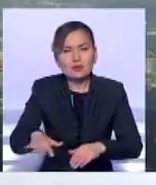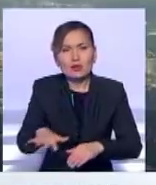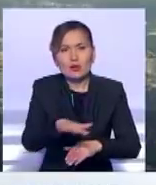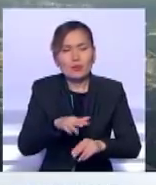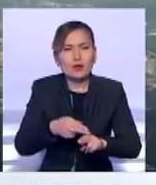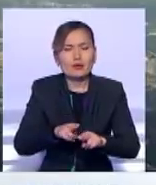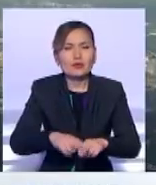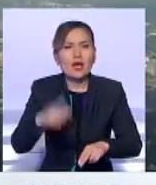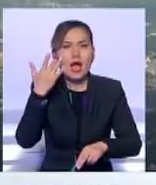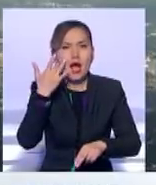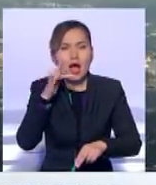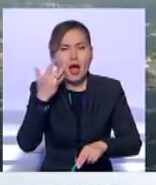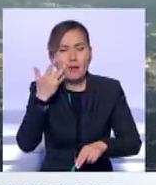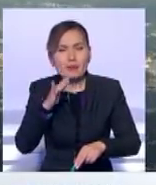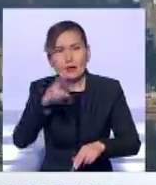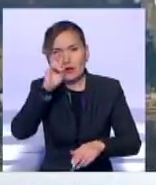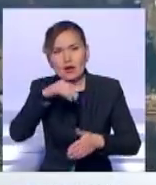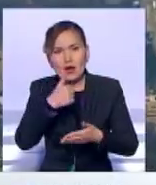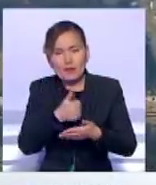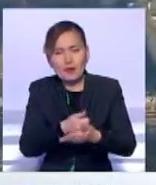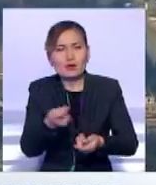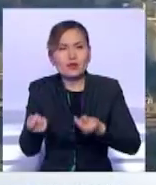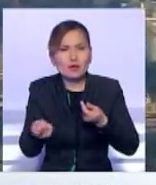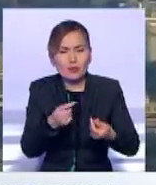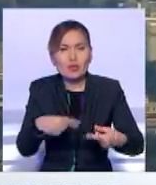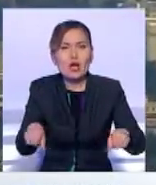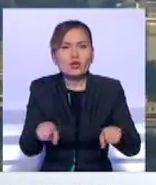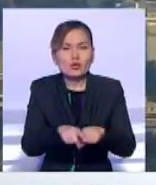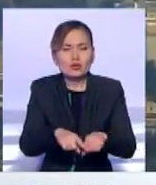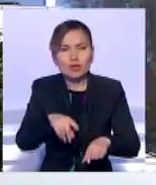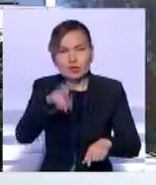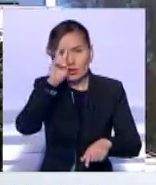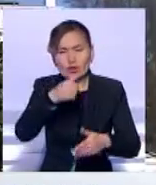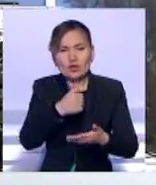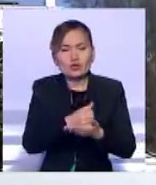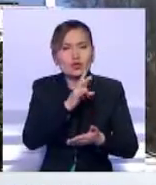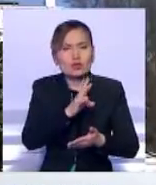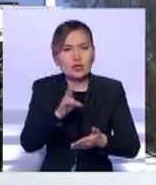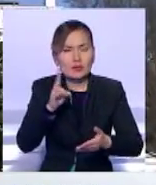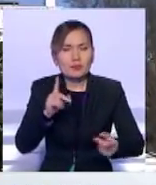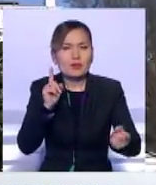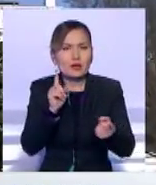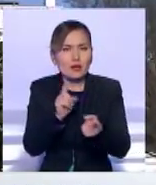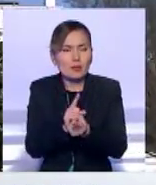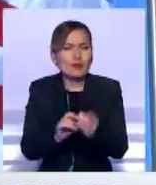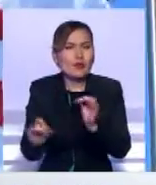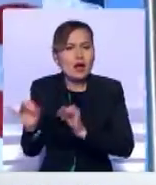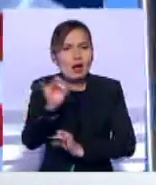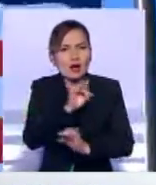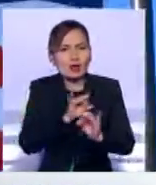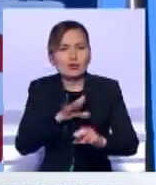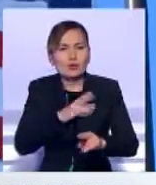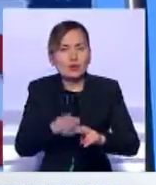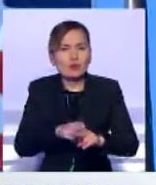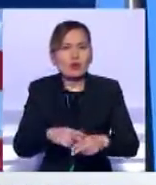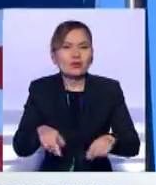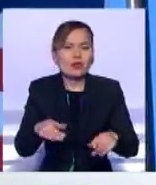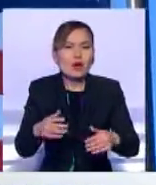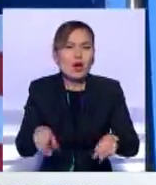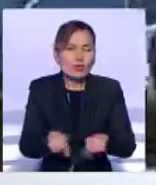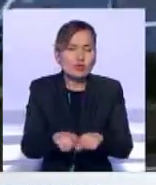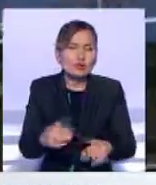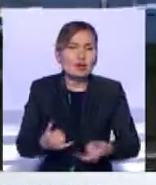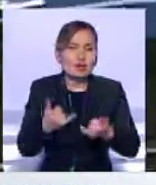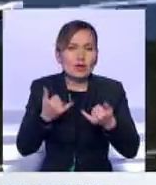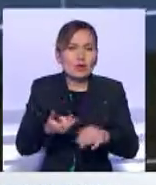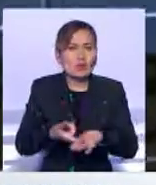туралы Америка Құрама Штаттарының президенті Дональд Трамп та Нұрсұлтан Назарбаевтың ақ үйге ресми сапары барысында айтқан болатын. Мұндай қошеметтің